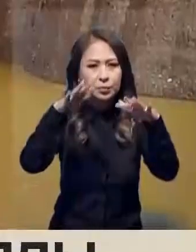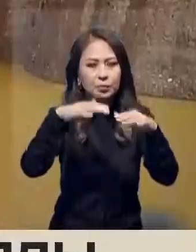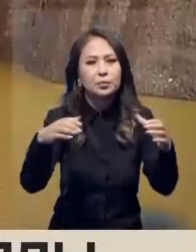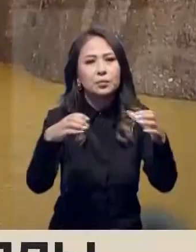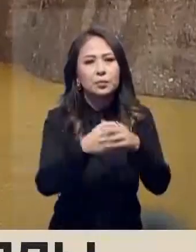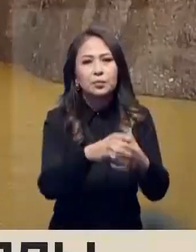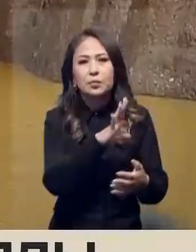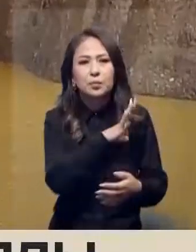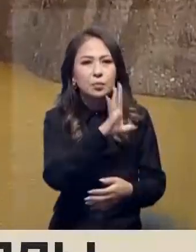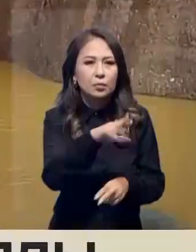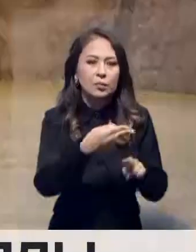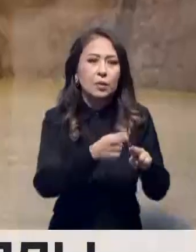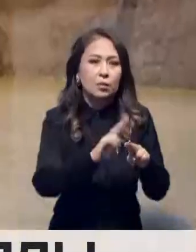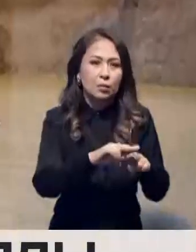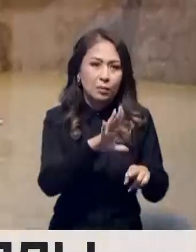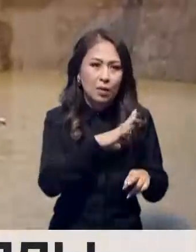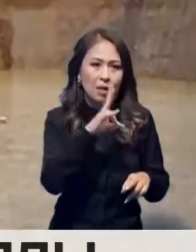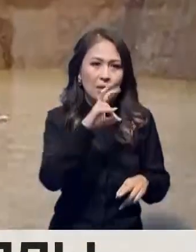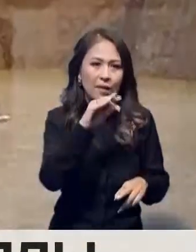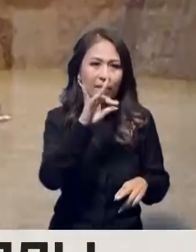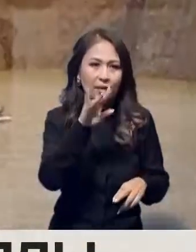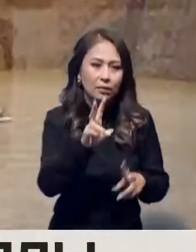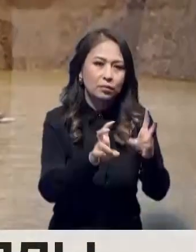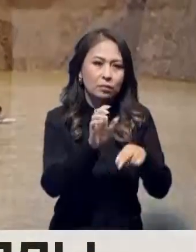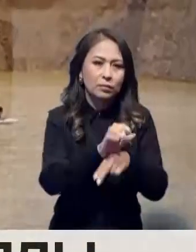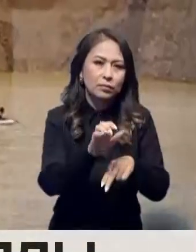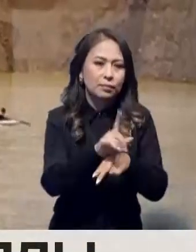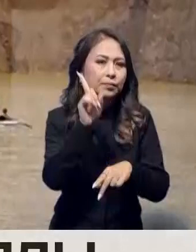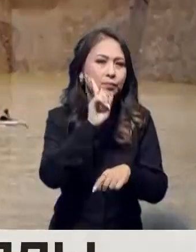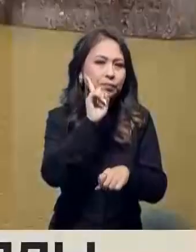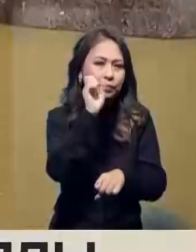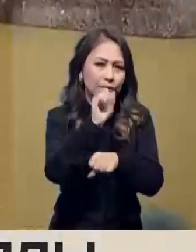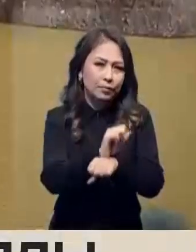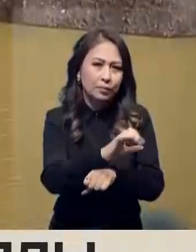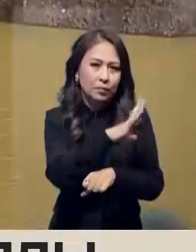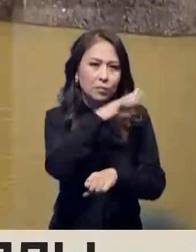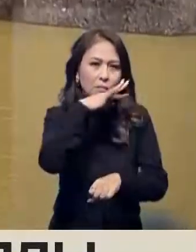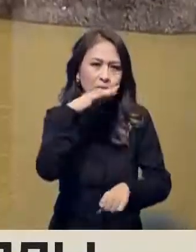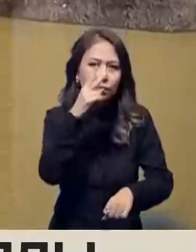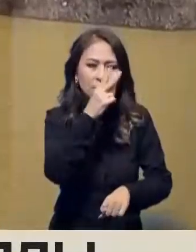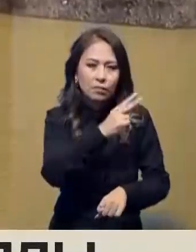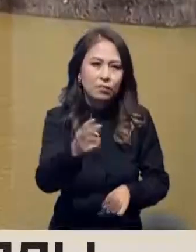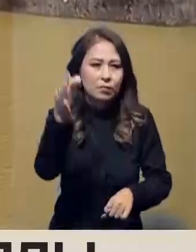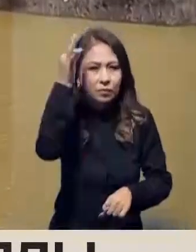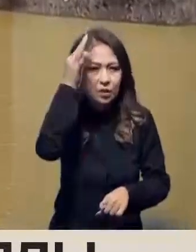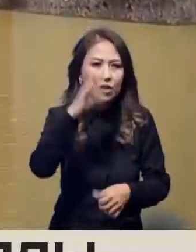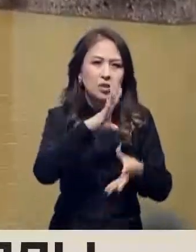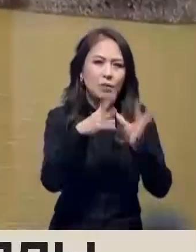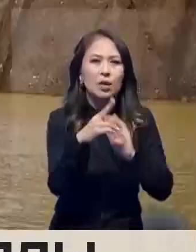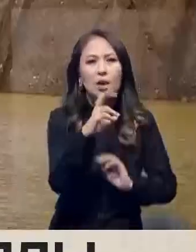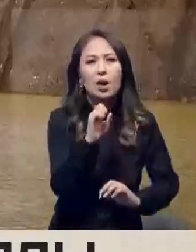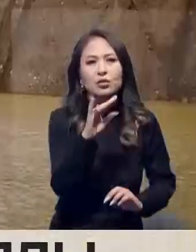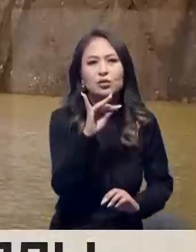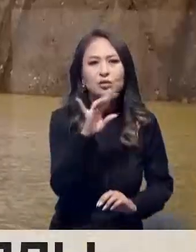өңірде жауын шашын маусымы болғандықтан нефрит өндіру жұмыстары уақытша тоқтатылған. Бірақ көбі бұл ескертуді елемесе керек.